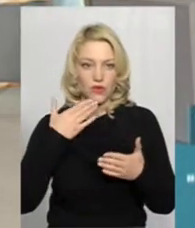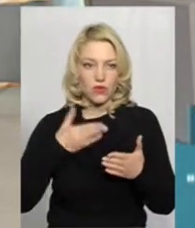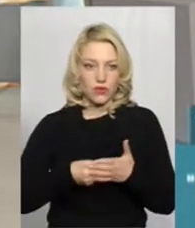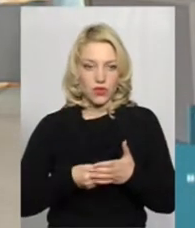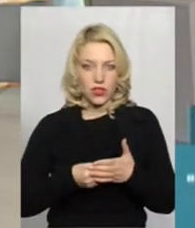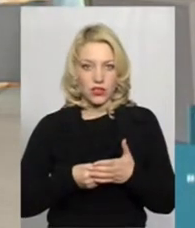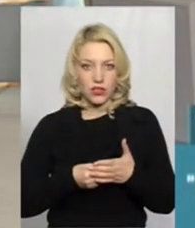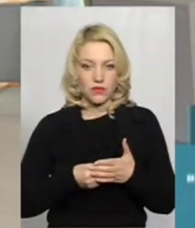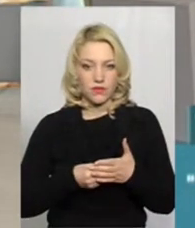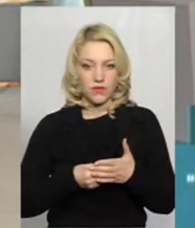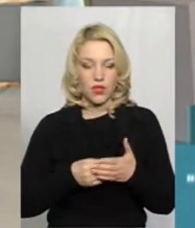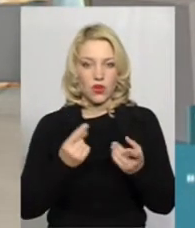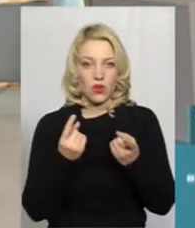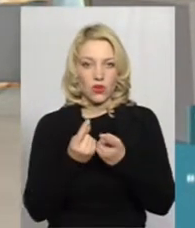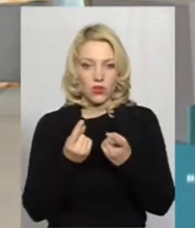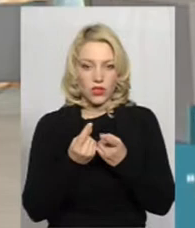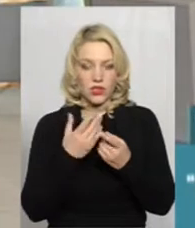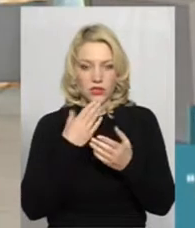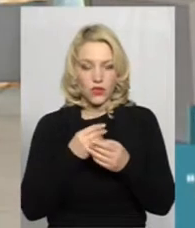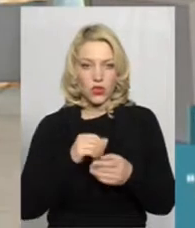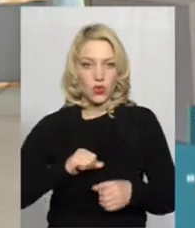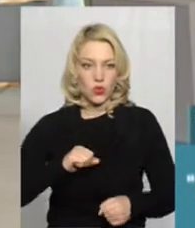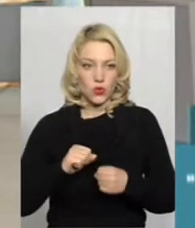своїх однокласників, своїх друзів